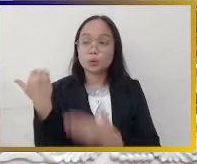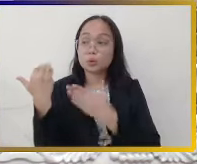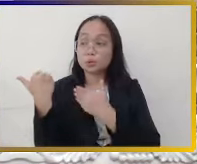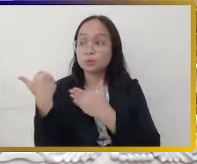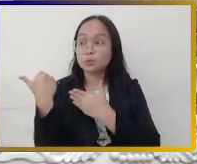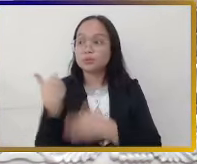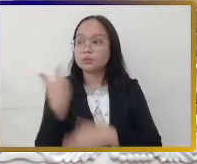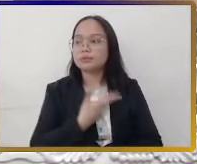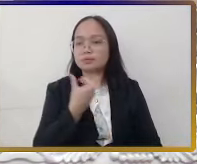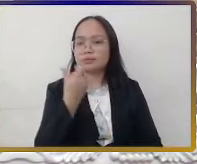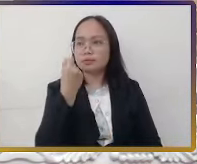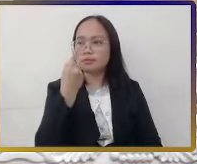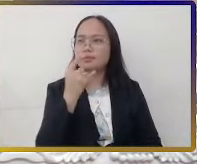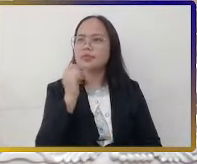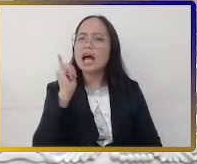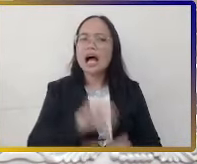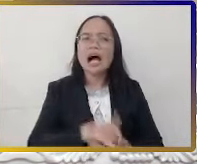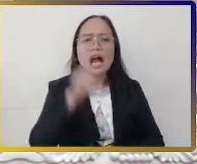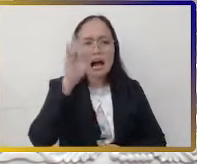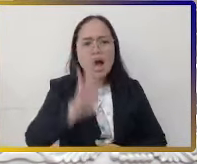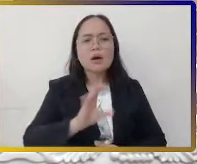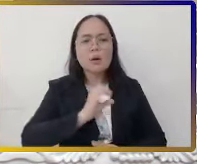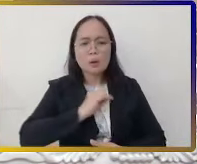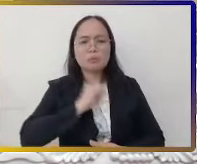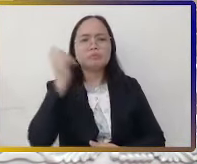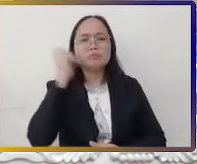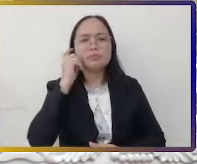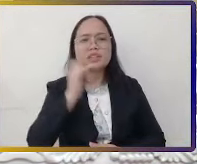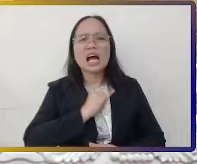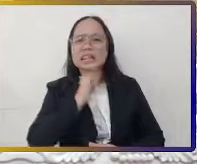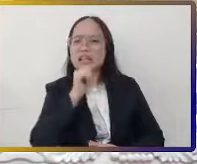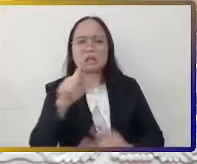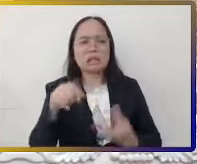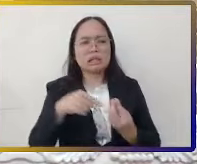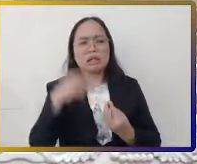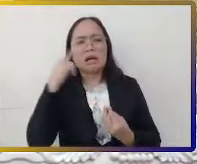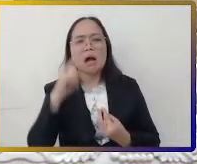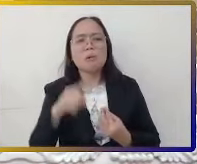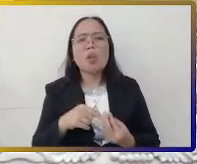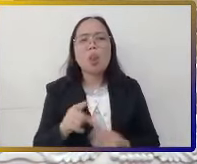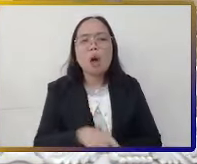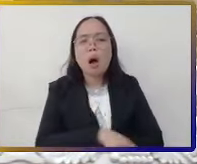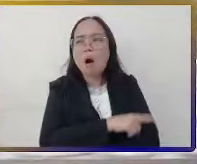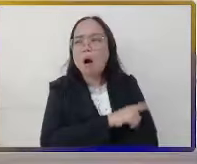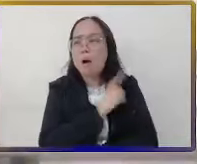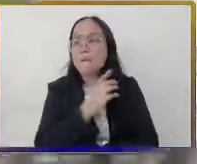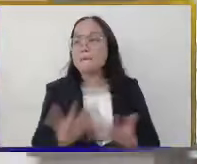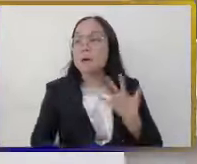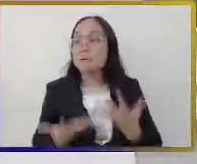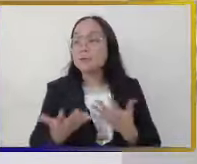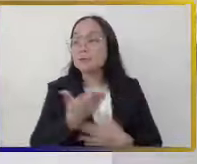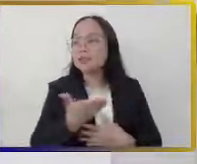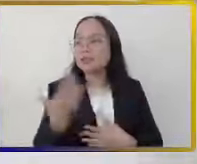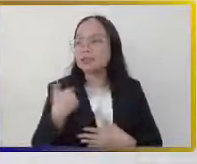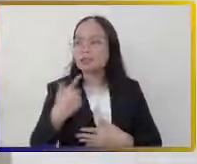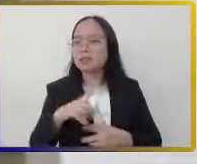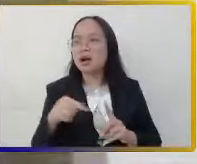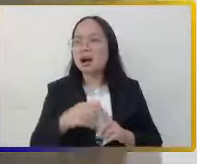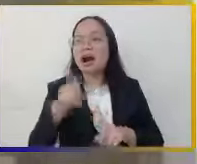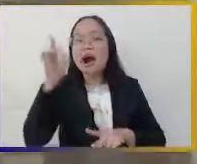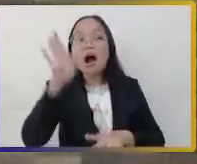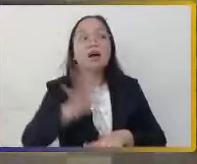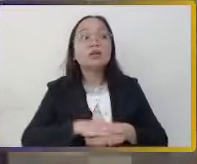patid. Concern ng Panginoon, hindi doon sa tagal. Kasi maaaring habang tinatawag ka ng Panginoon dito,